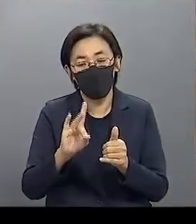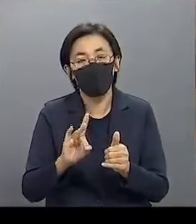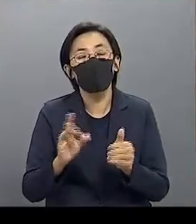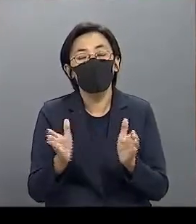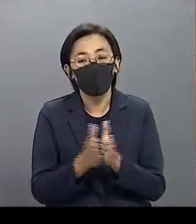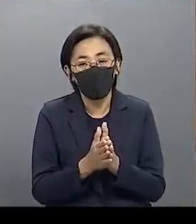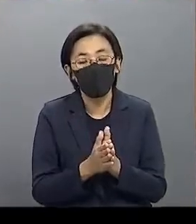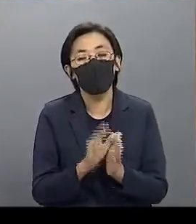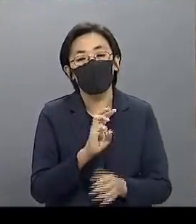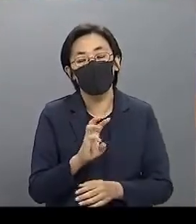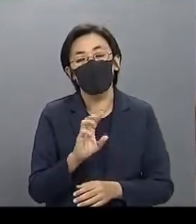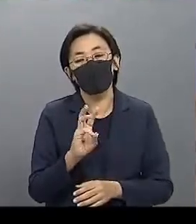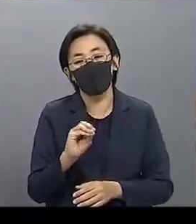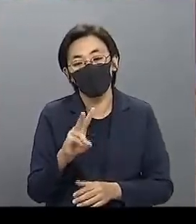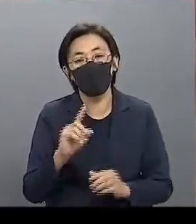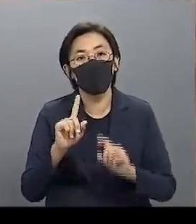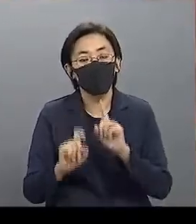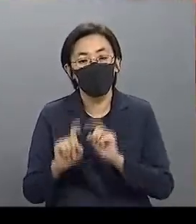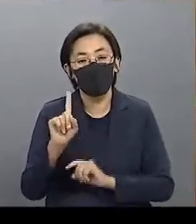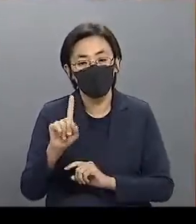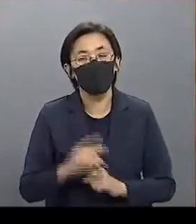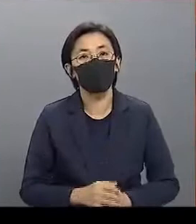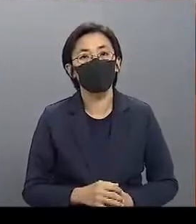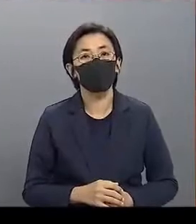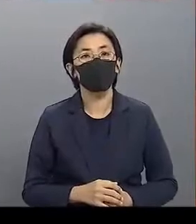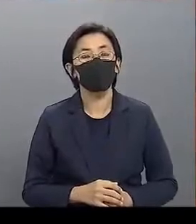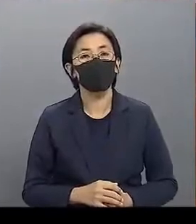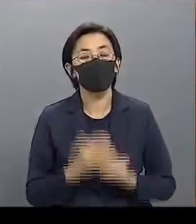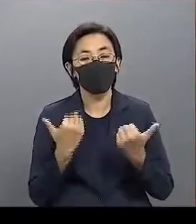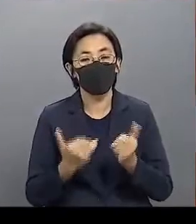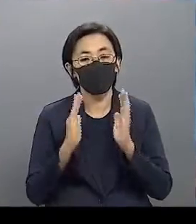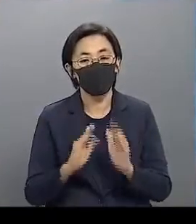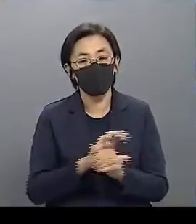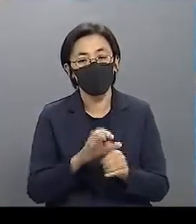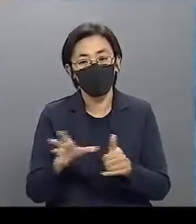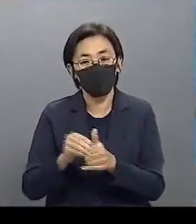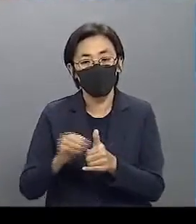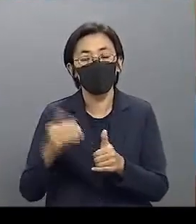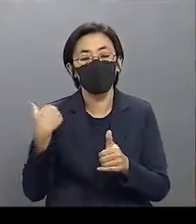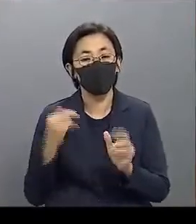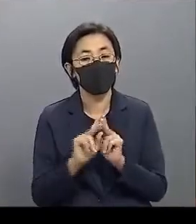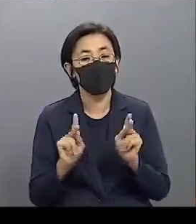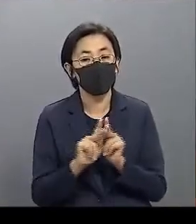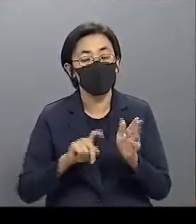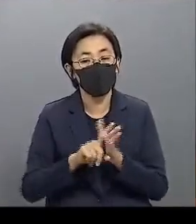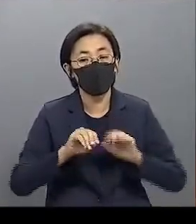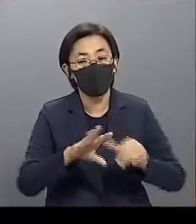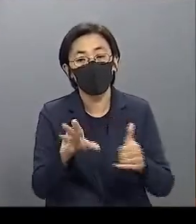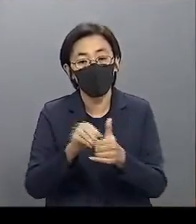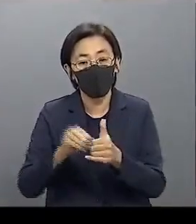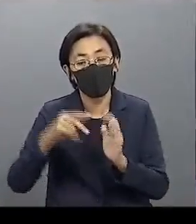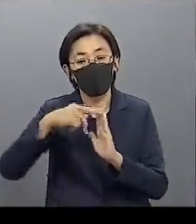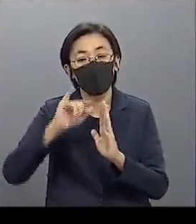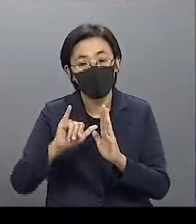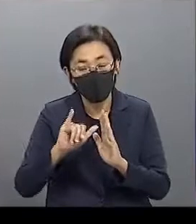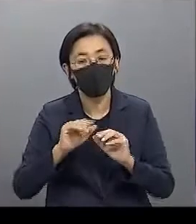นเสียชีวิต1คนนะคะแม้ยังมีผู้ติดเชื้อแต่คณะกรรมการโรคติดต่อจังหวัดพะเยาก็ประกาศให้ร้านอาหารหรือว่าสถานที่